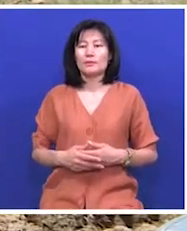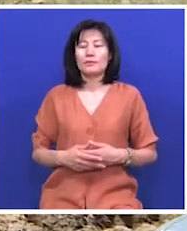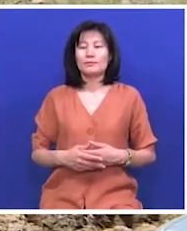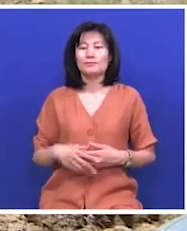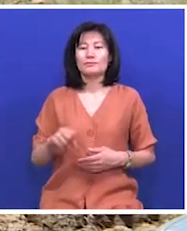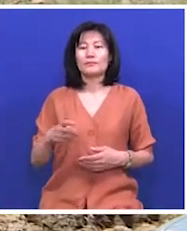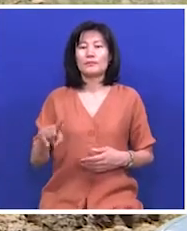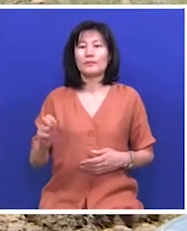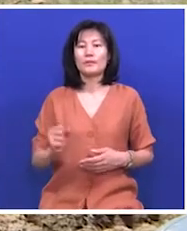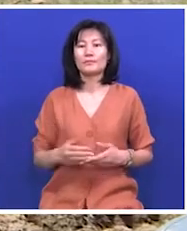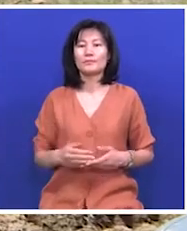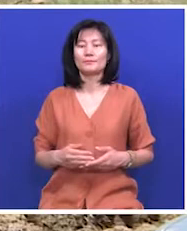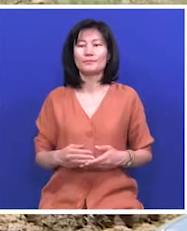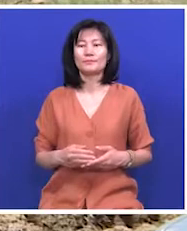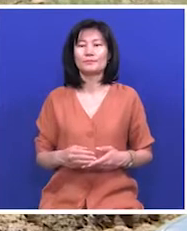сол үшін елбасына